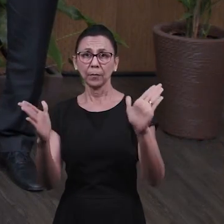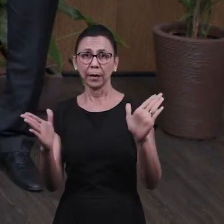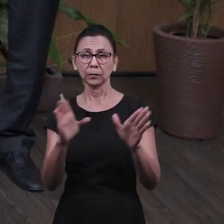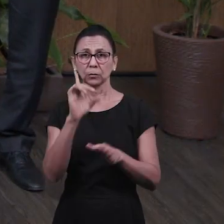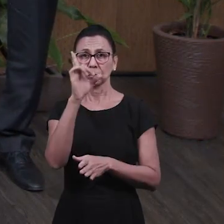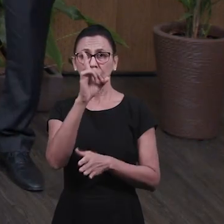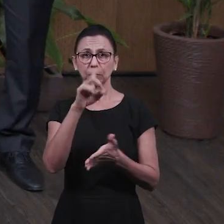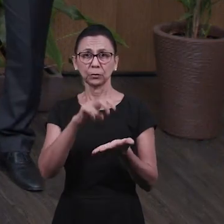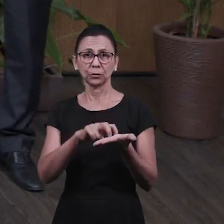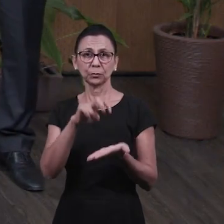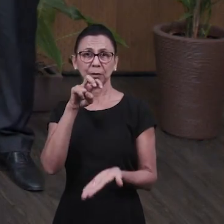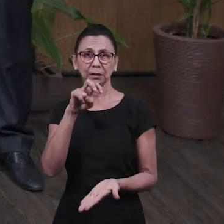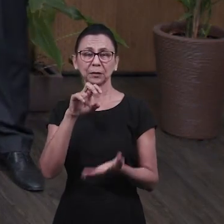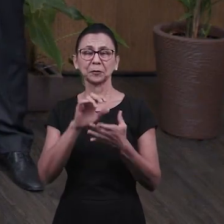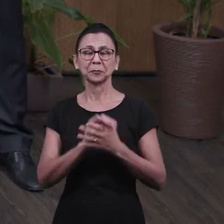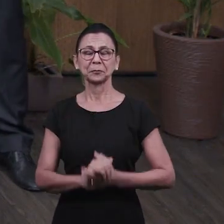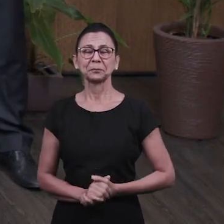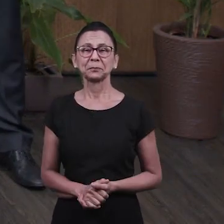dans